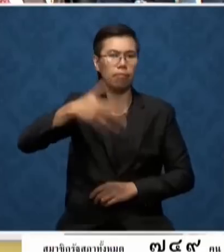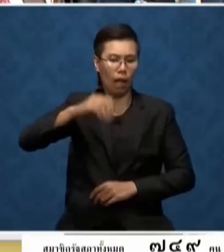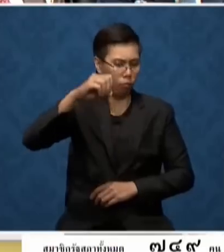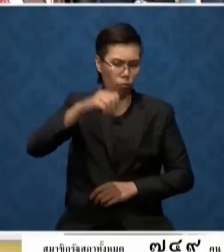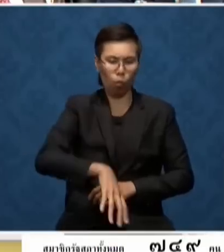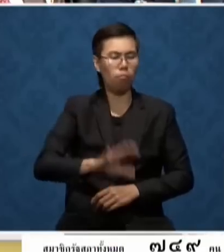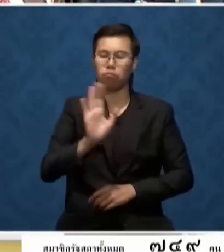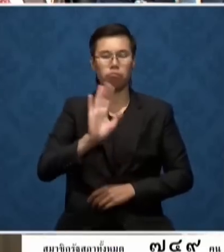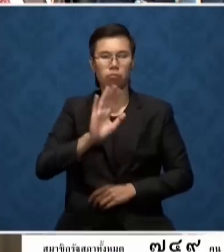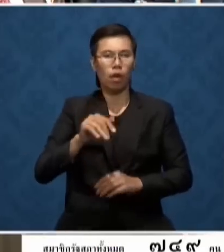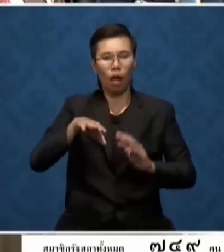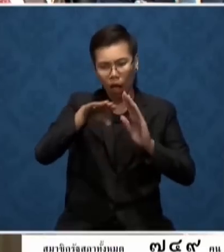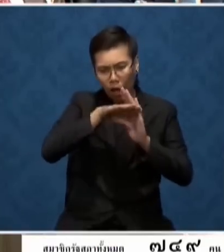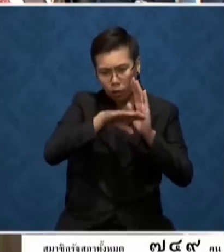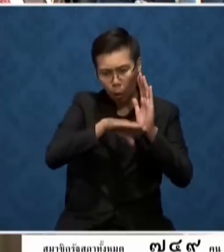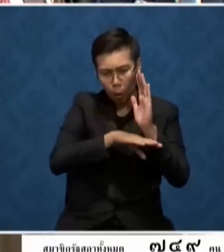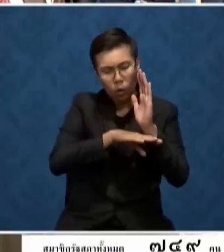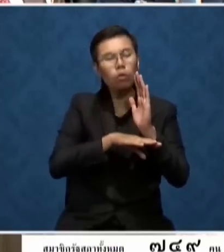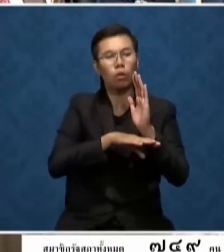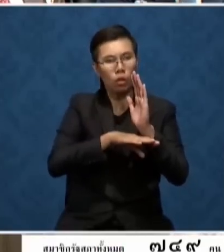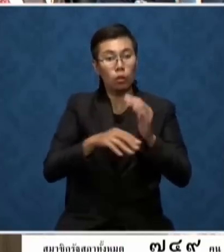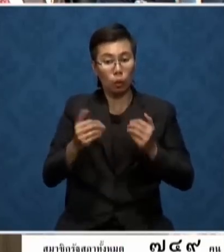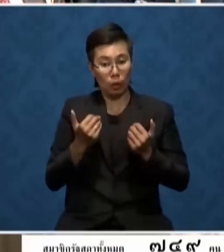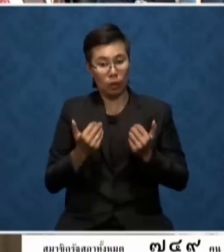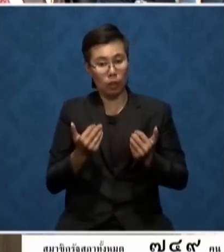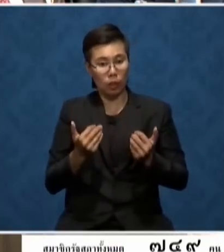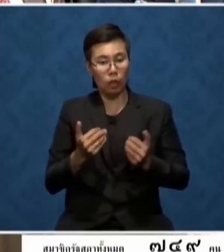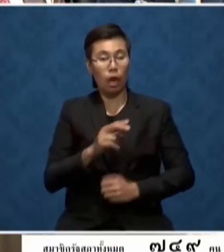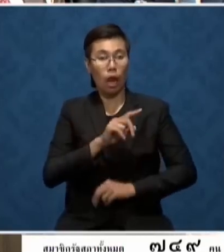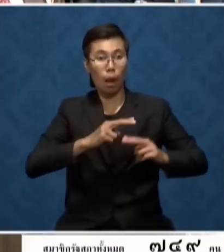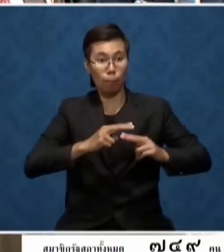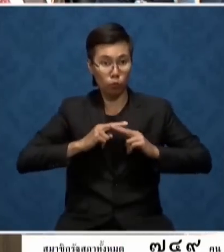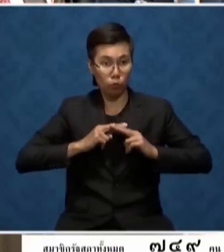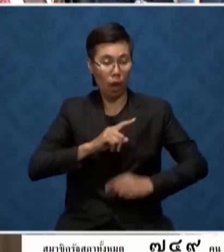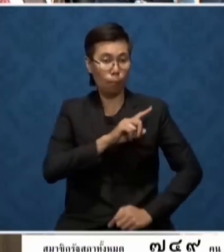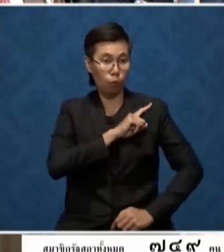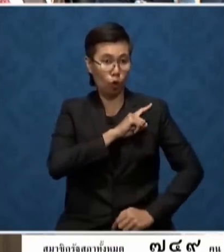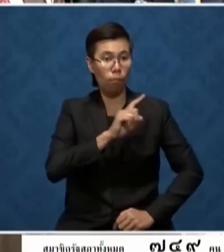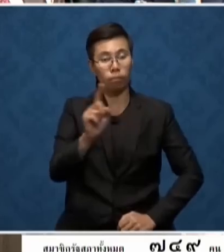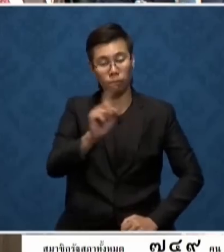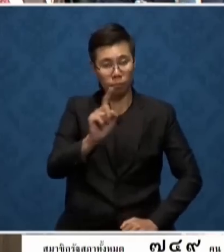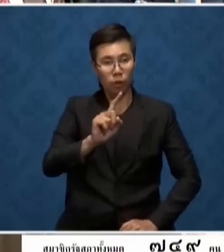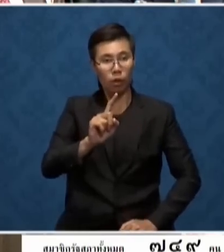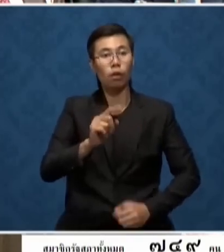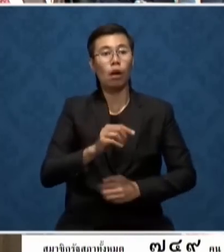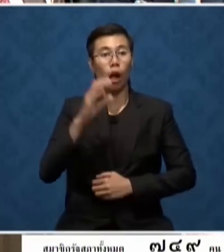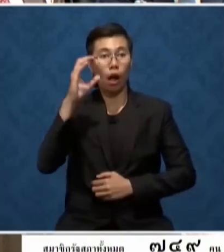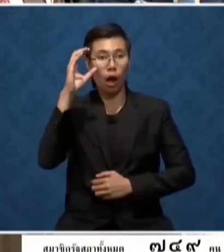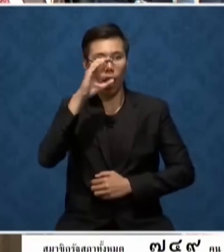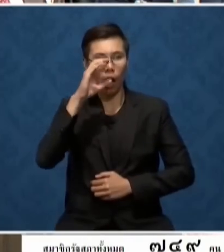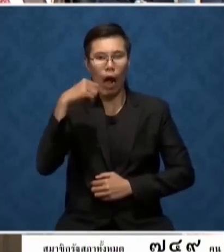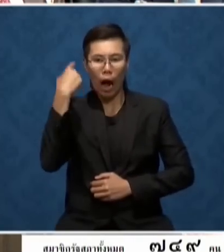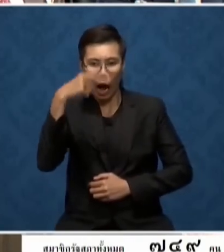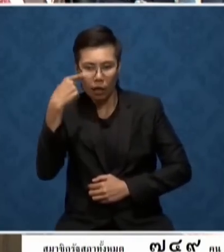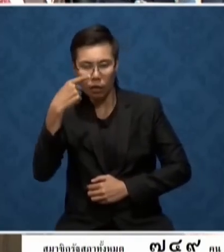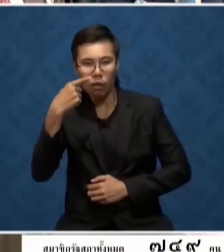ขั้นตอนของรัฐธรรมนูญและภาระหน้าที่ของเราในฐานะสมาชิกรัฐสภาที่จะต้องหาแสวงหาตัวนายกรัฐมนตรีให้